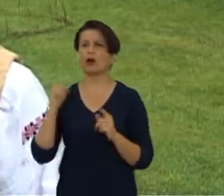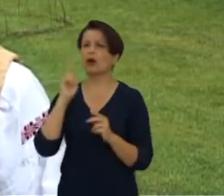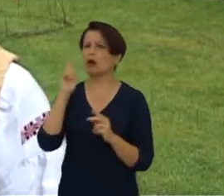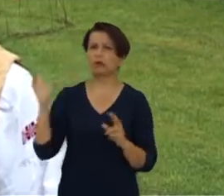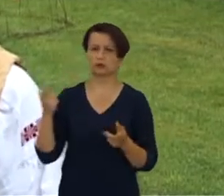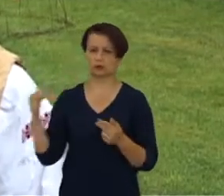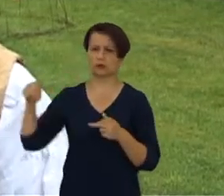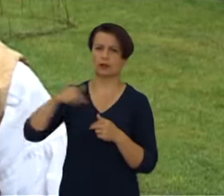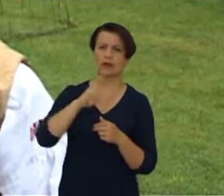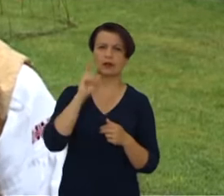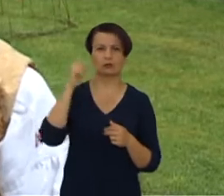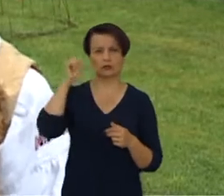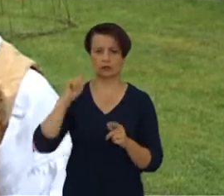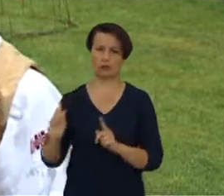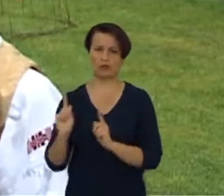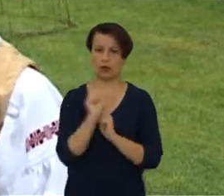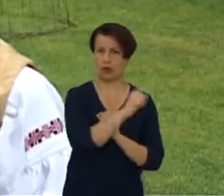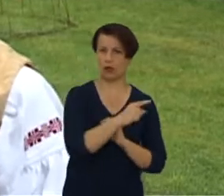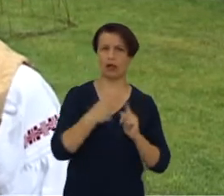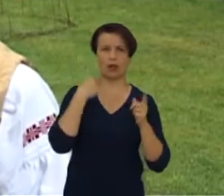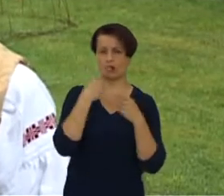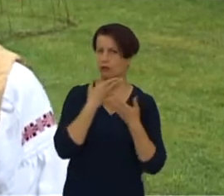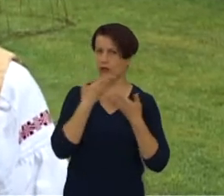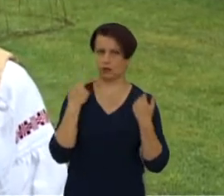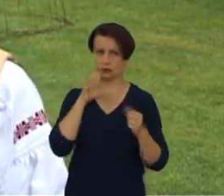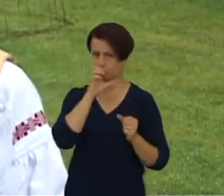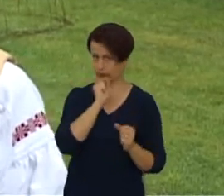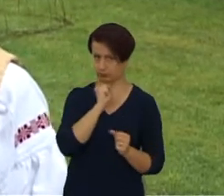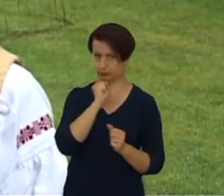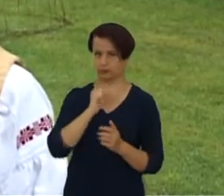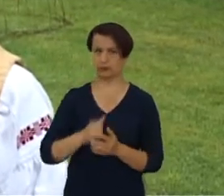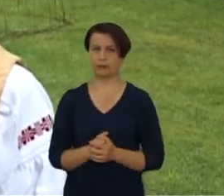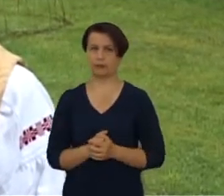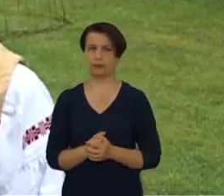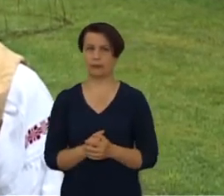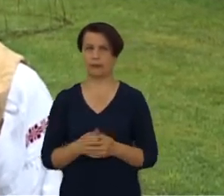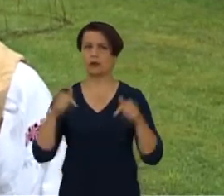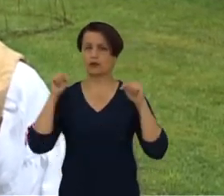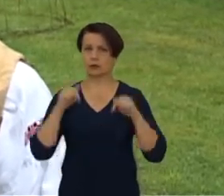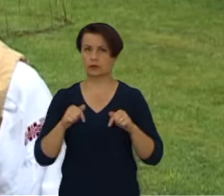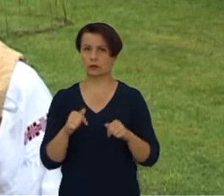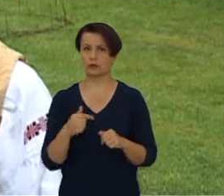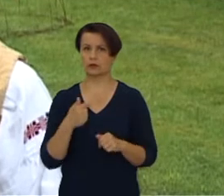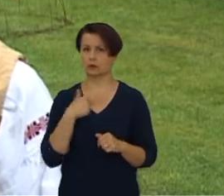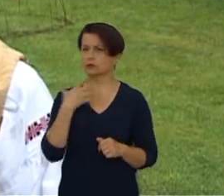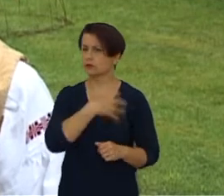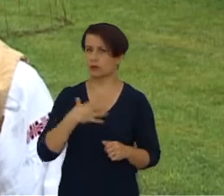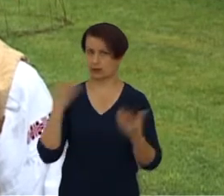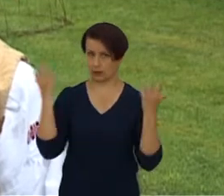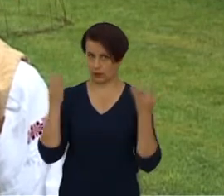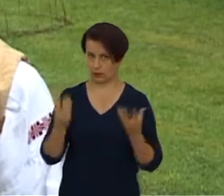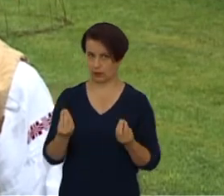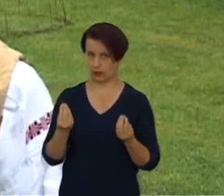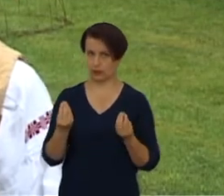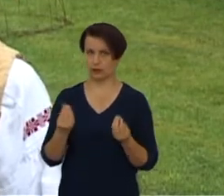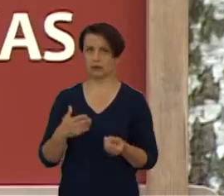ateidavo, kažkas, kas žinojo, praeidavo ir tylėjo, niekam nesakė. Šiandien mums labai svarbi diena